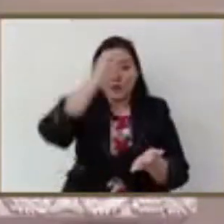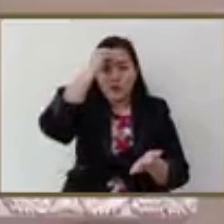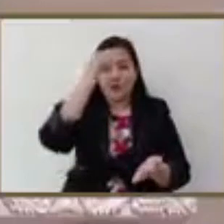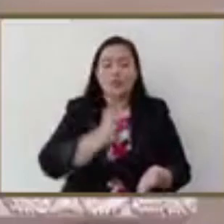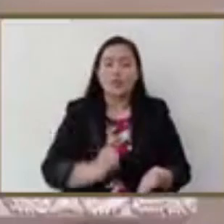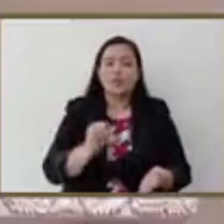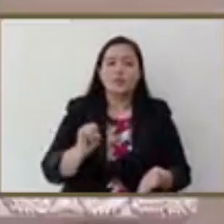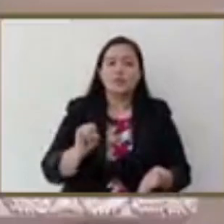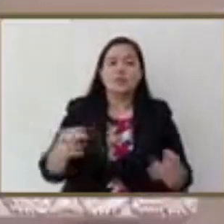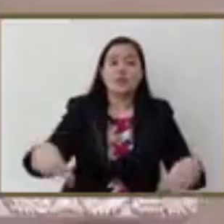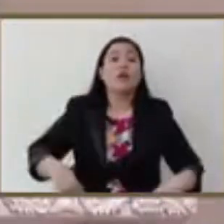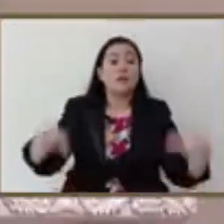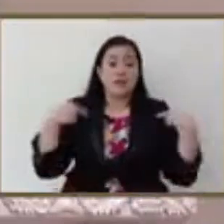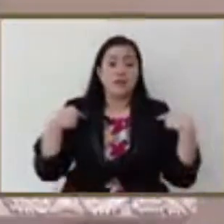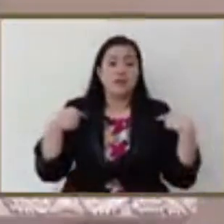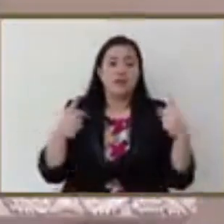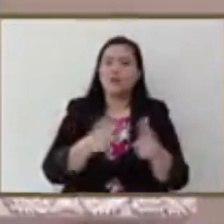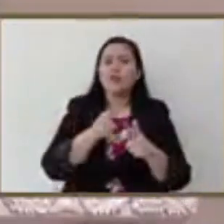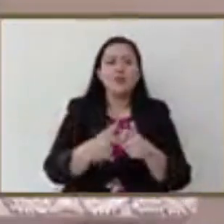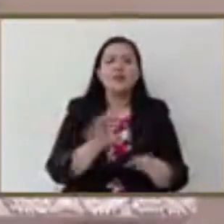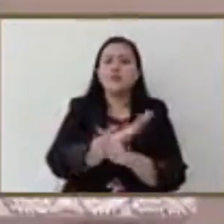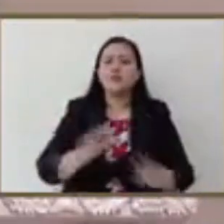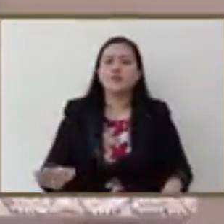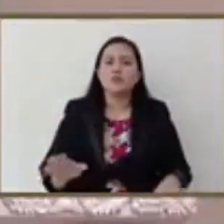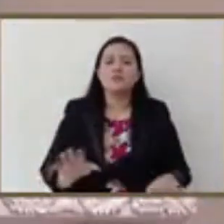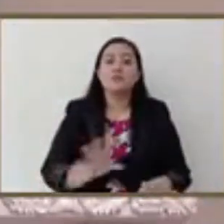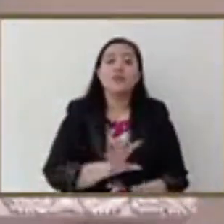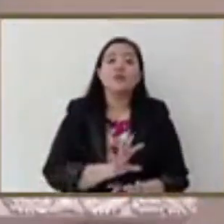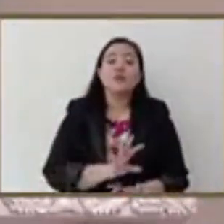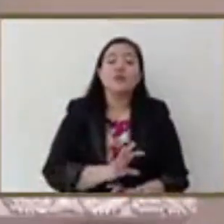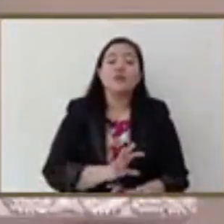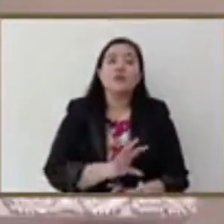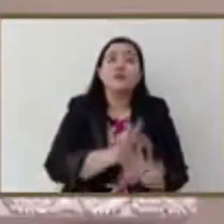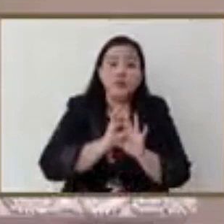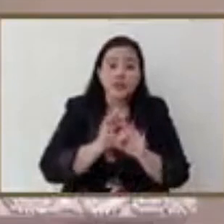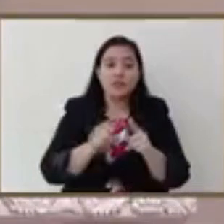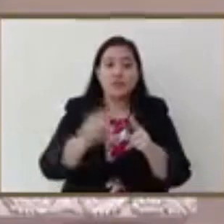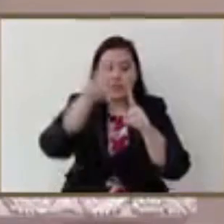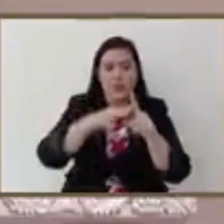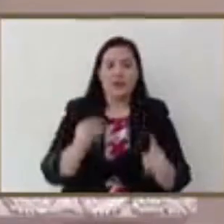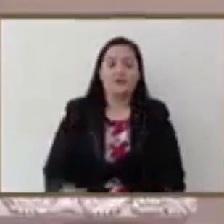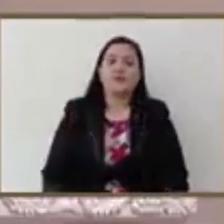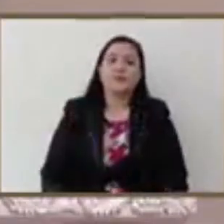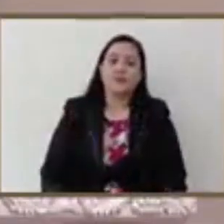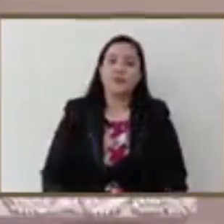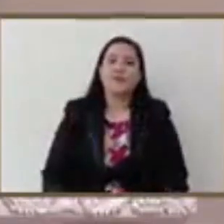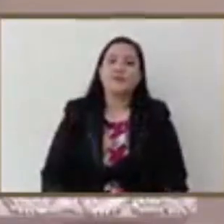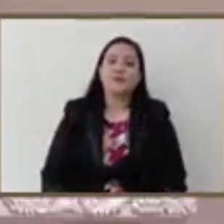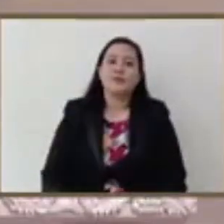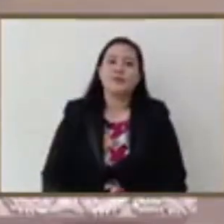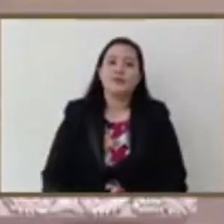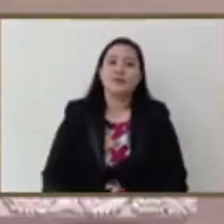matakot na i-apply. Alright, gagawin po natin yan. Huwag po natin i-miss. Look, kaya pag pumunta rito, nakasuot tayo ng